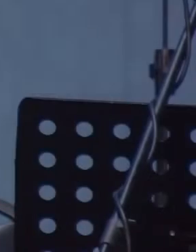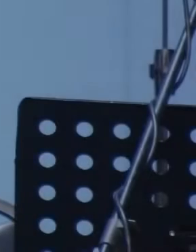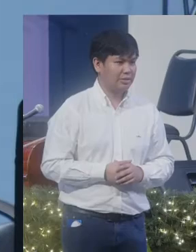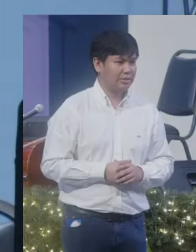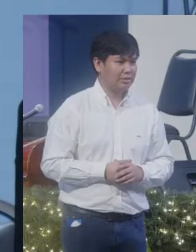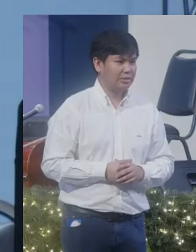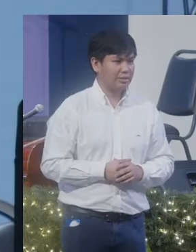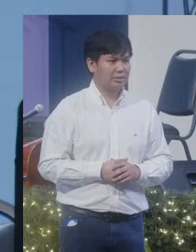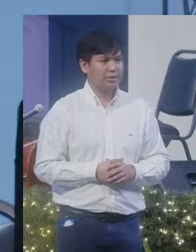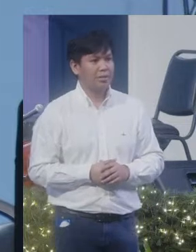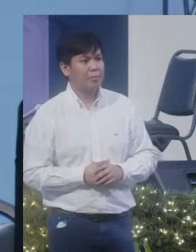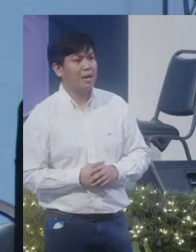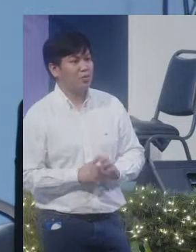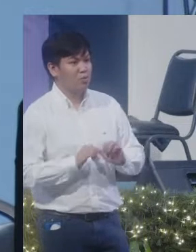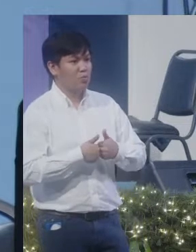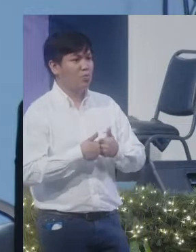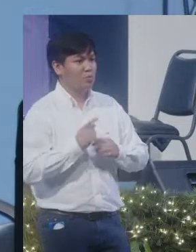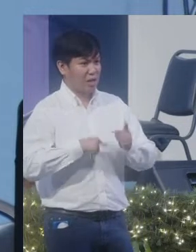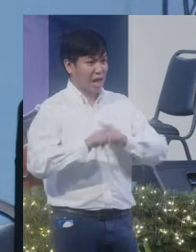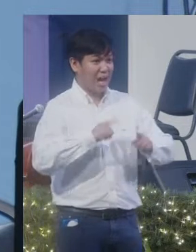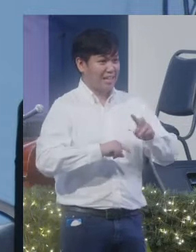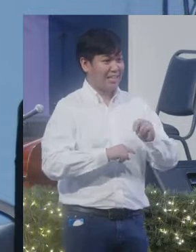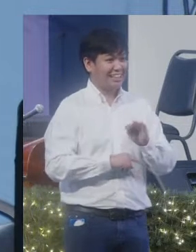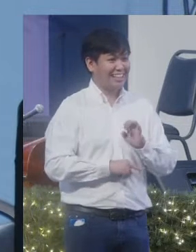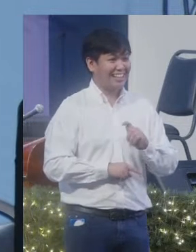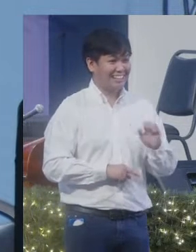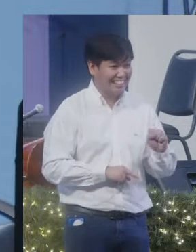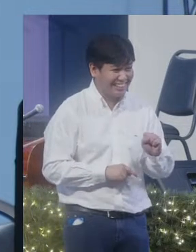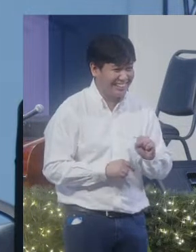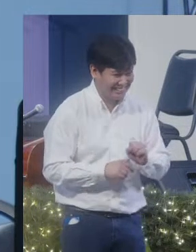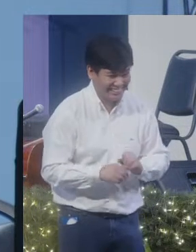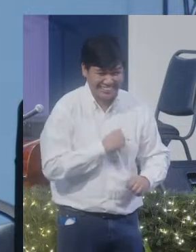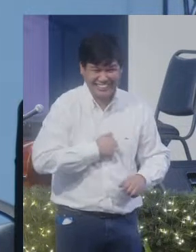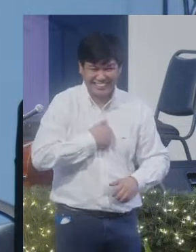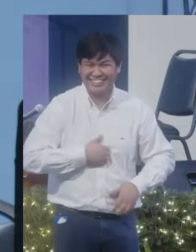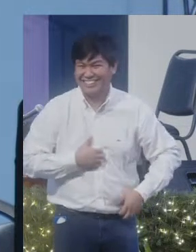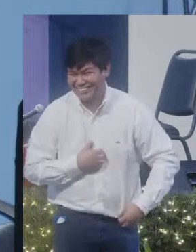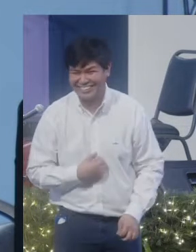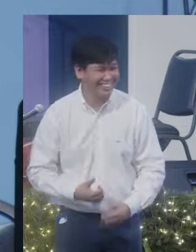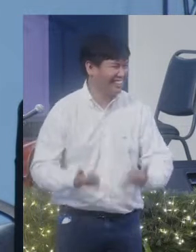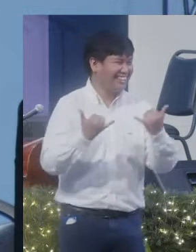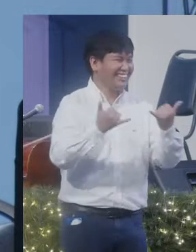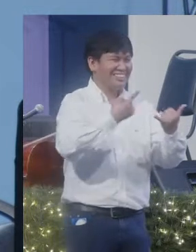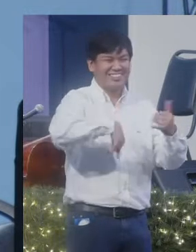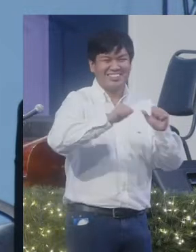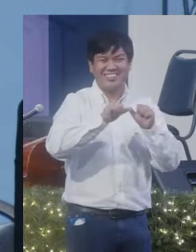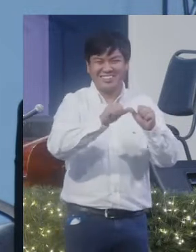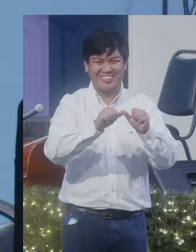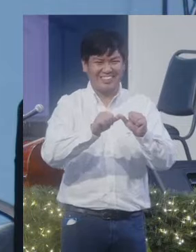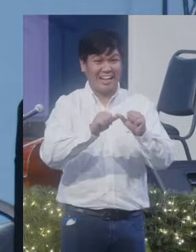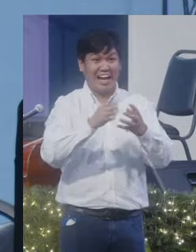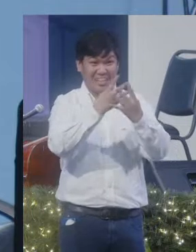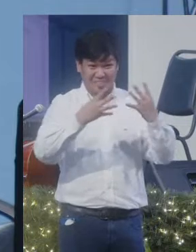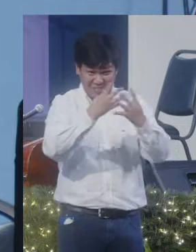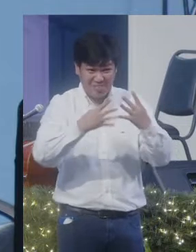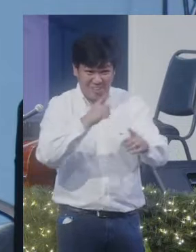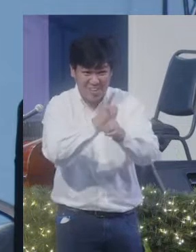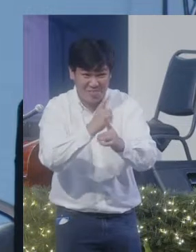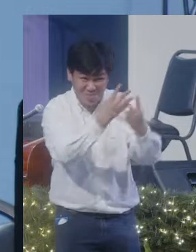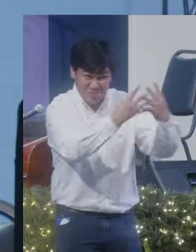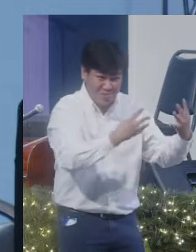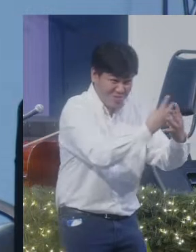Magpapatuloy po tayo sa ating communion series sa Gospel of Luke. Kung kayo ay bago po sa